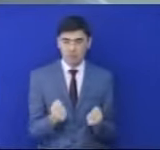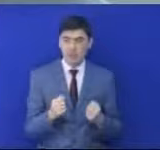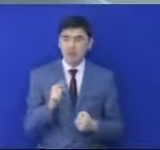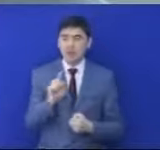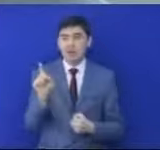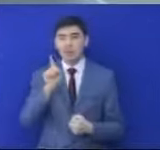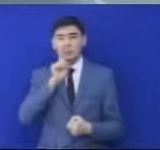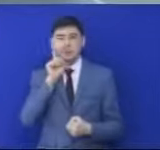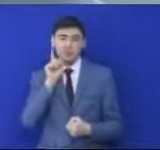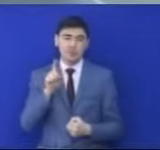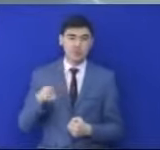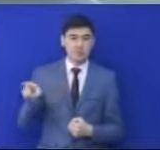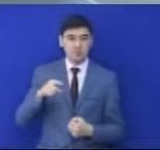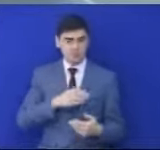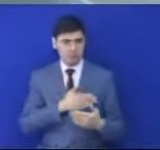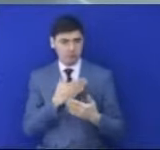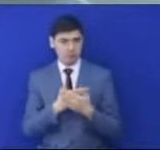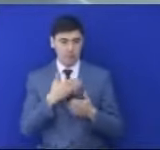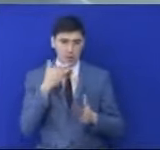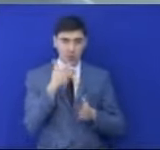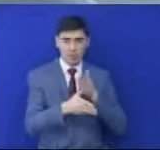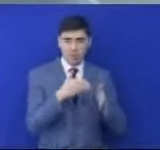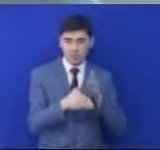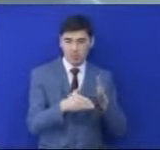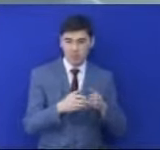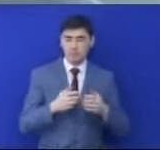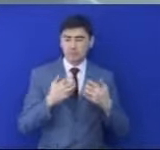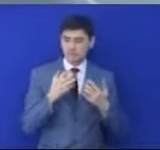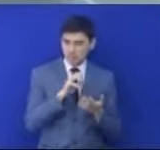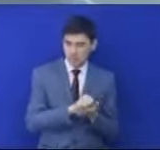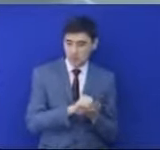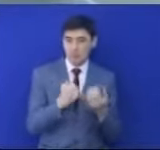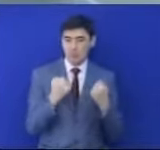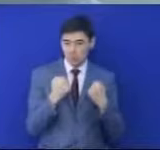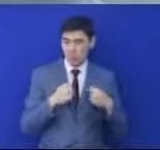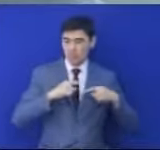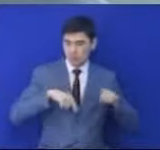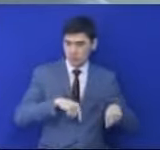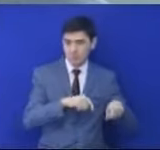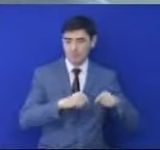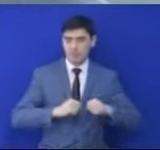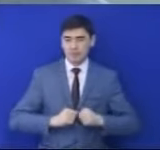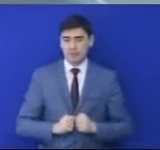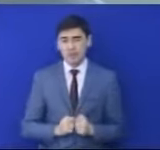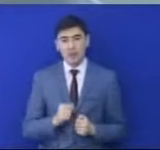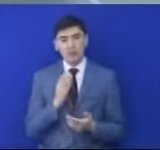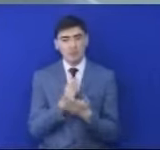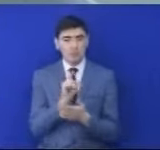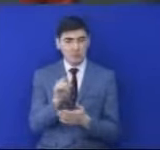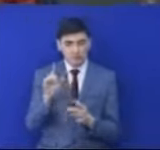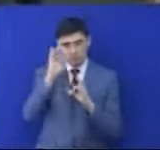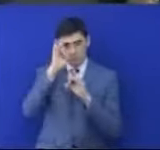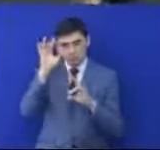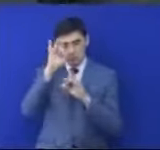бұл түрімен айналысуға балалардың қызығушылығы жақсы. Қала, облыс, ел намысын қорғап жүрген спортшыларымыз аз